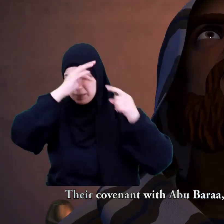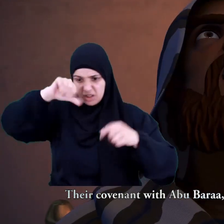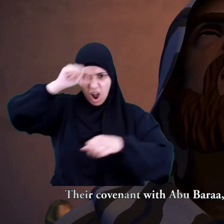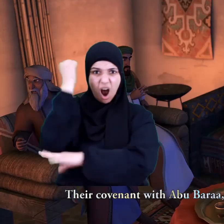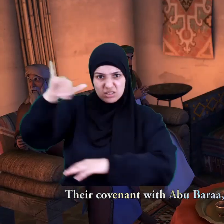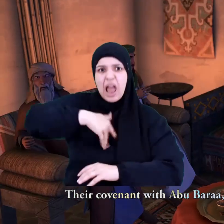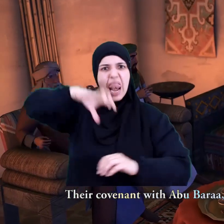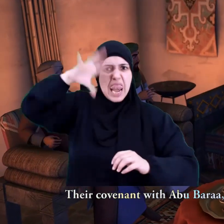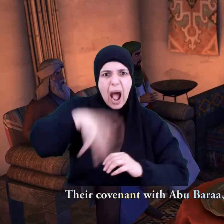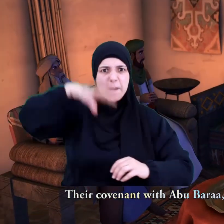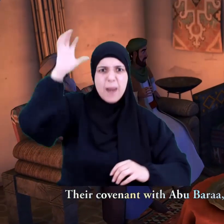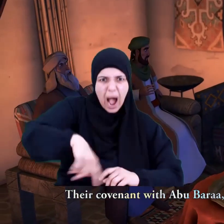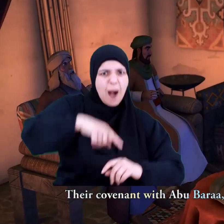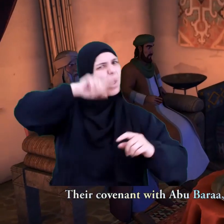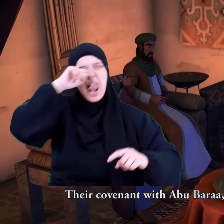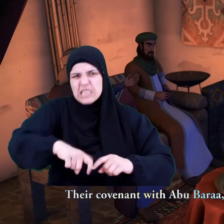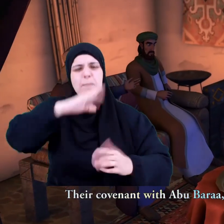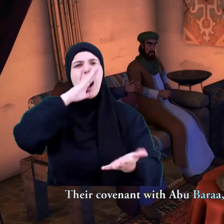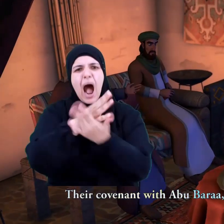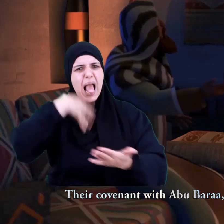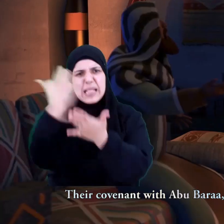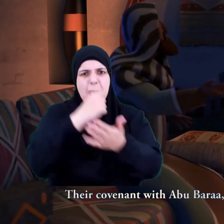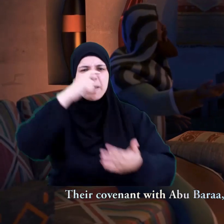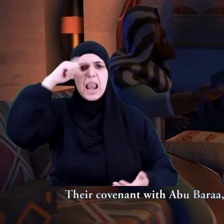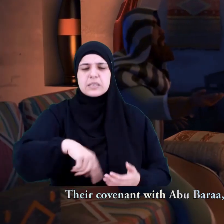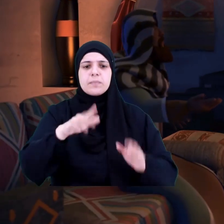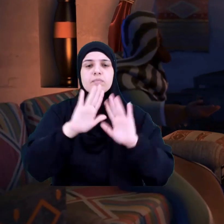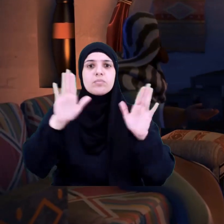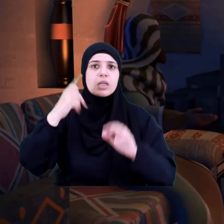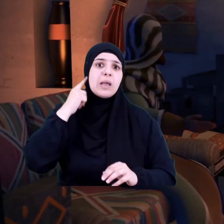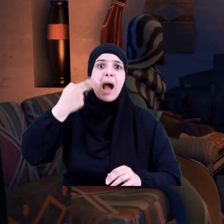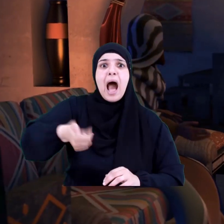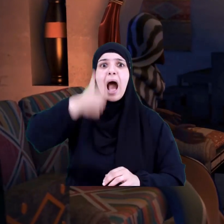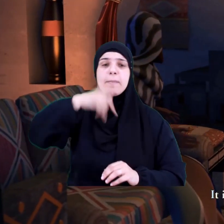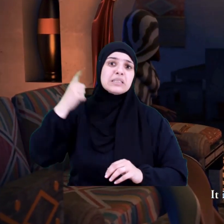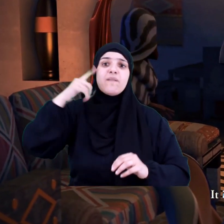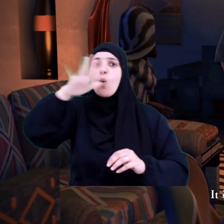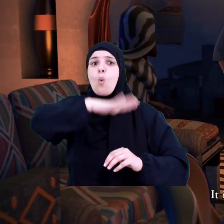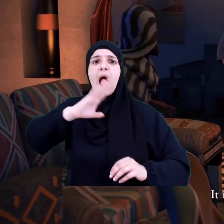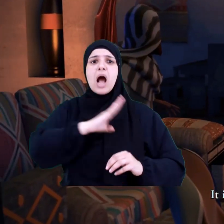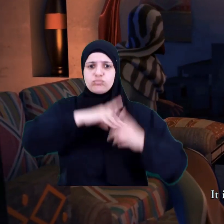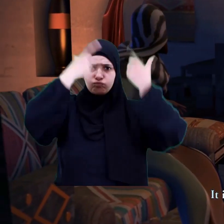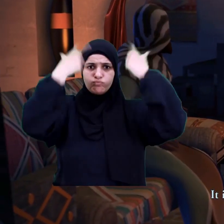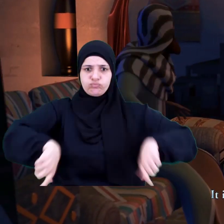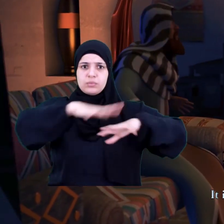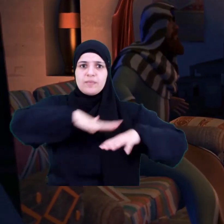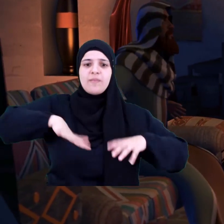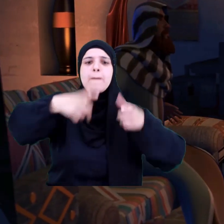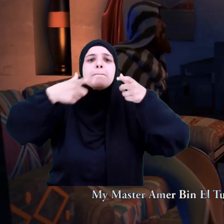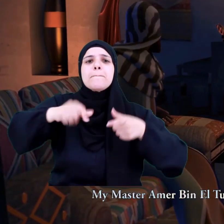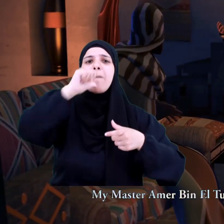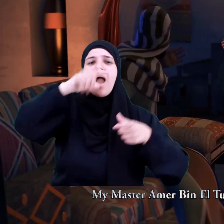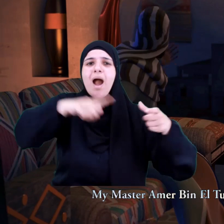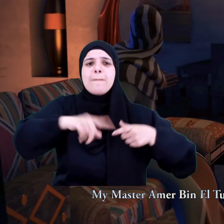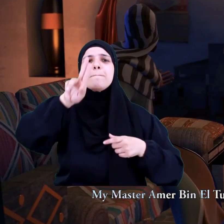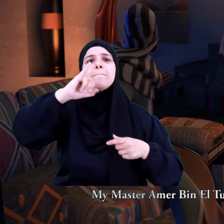يدخل أرضنا. ليس كذلك؟ سيدي عامر بن الطفيل، لقد عسكر المسلمون عند بئر